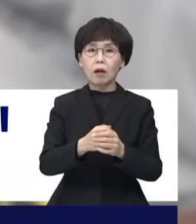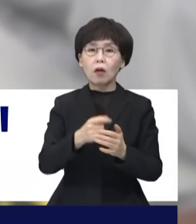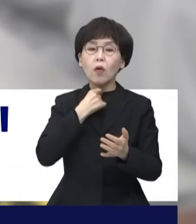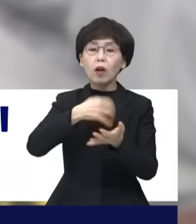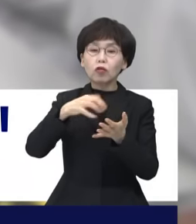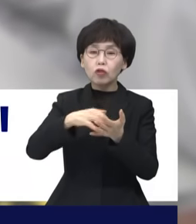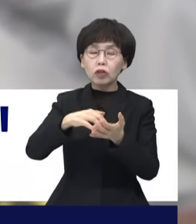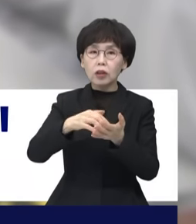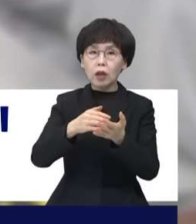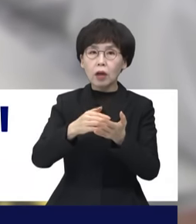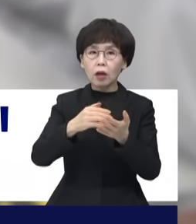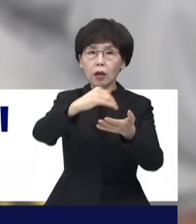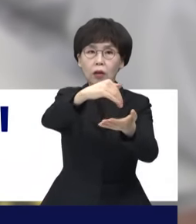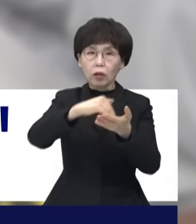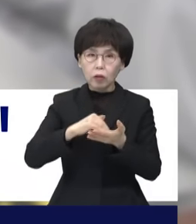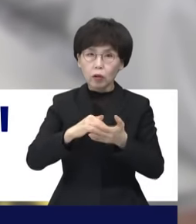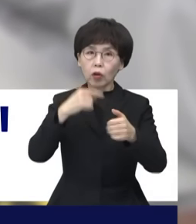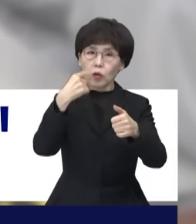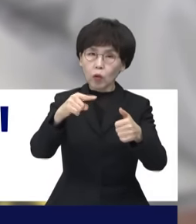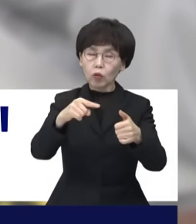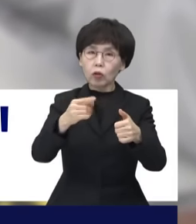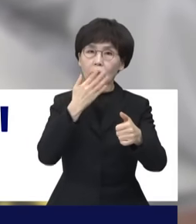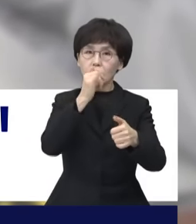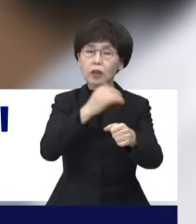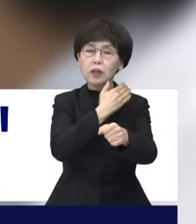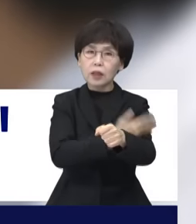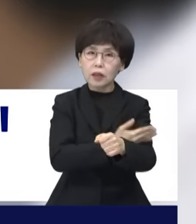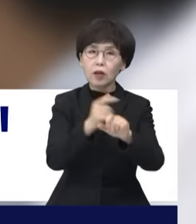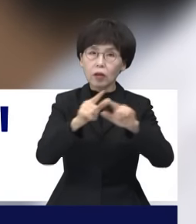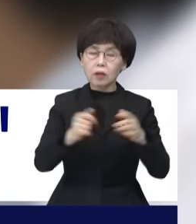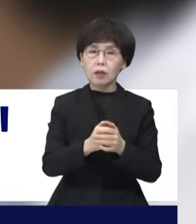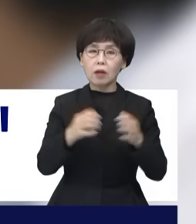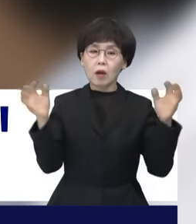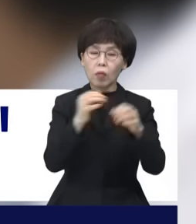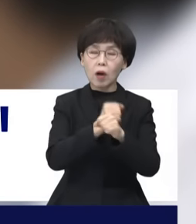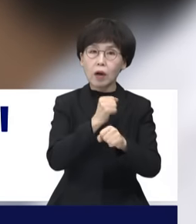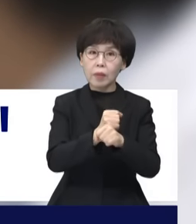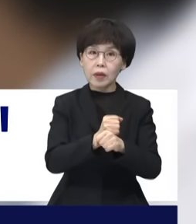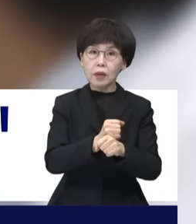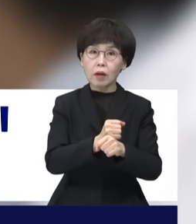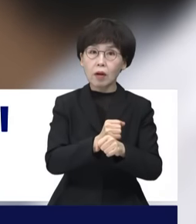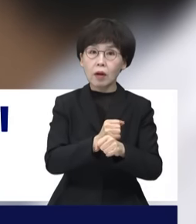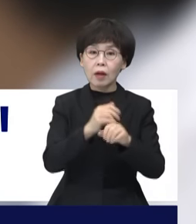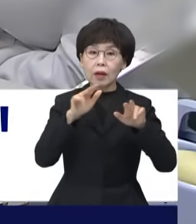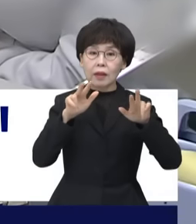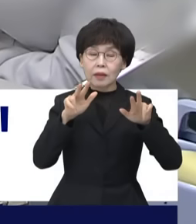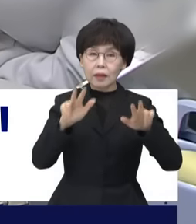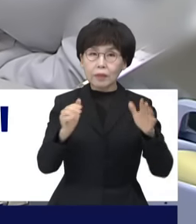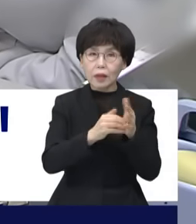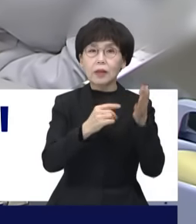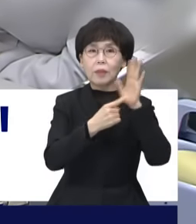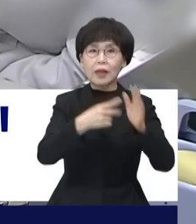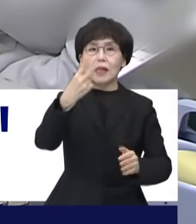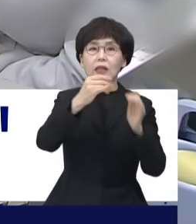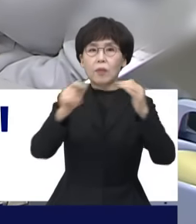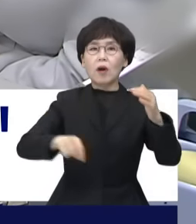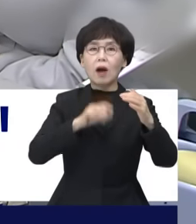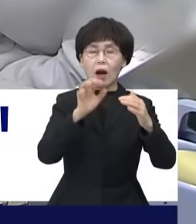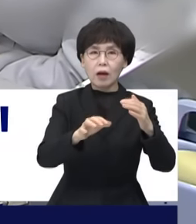교육 역량, 지역과 필수 의료 필요성 등을 고려해 기존에 제시했던 2,000명 범위 안에서 정원 배정